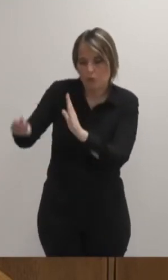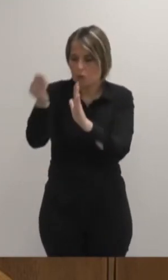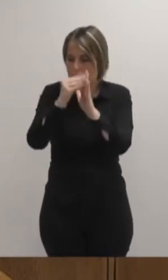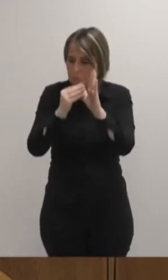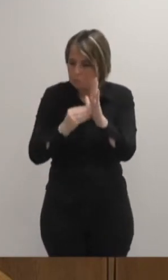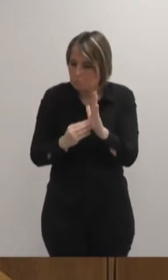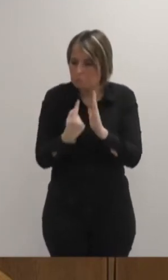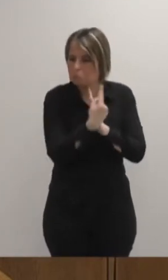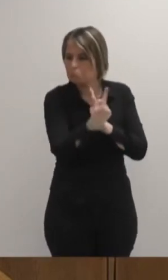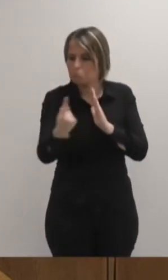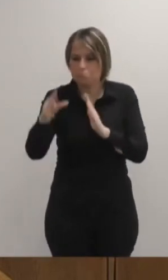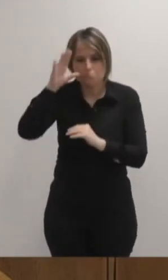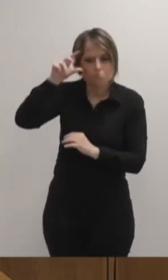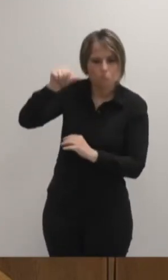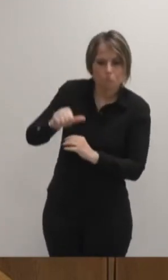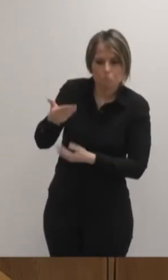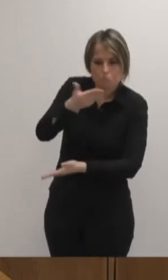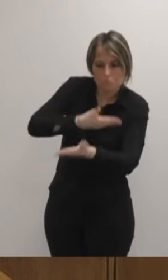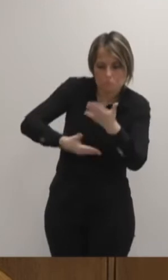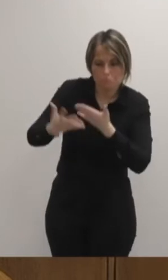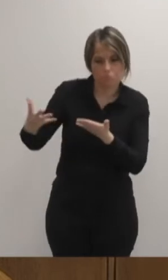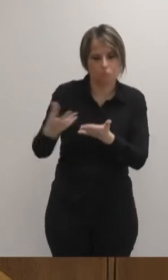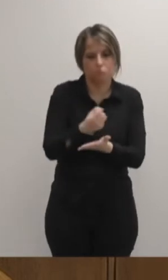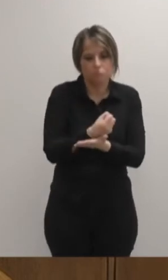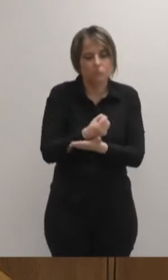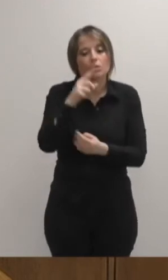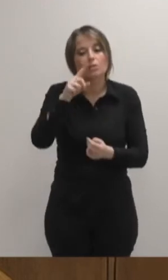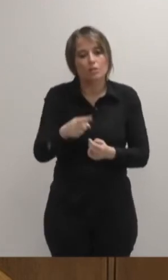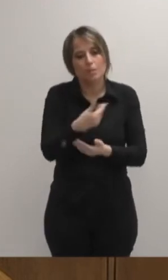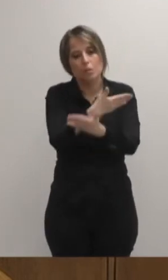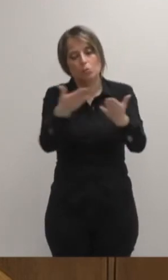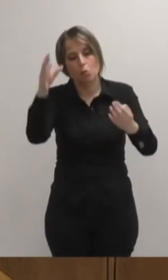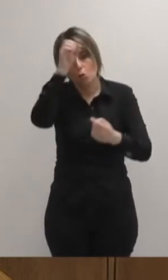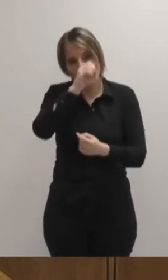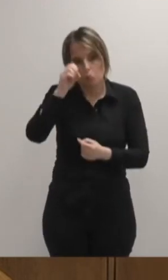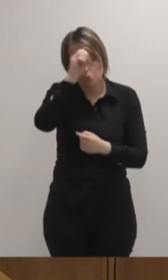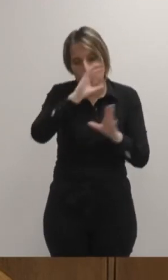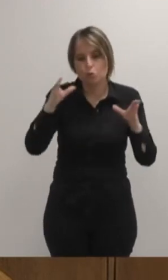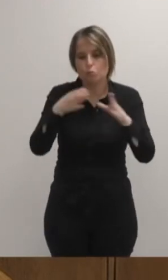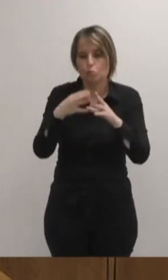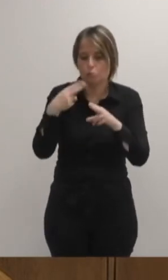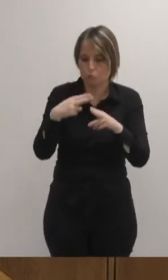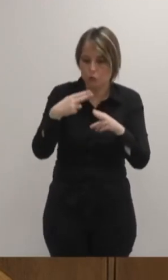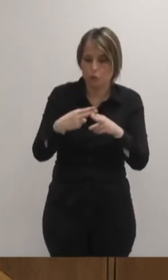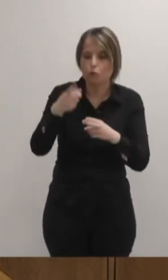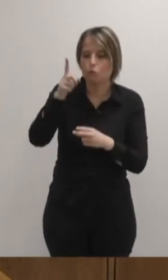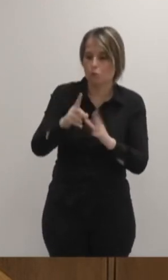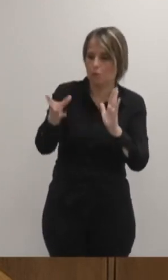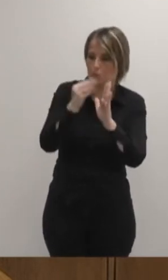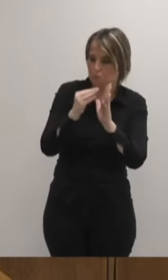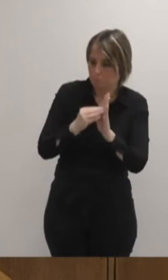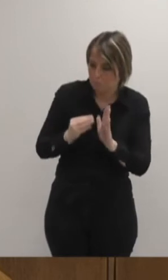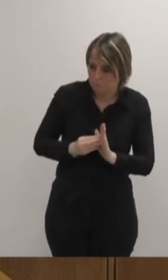Ila beteetako lanaren ondoren onarrizko dokumentu bat dugu, ia berriun emendakin inguru jasodituena, zuen